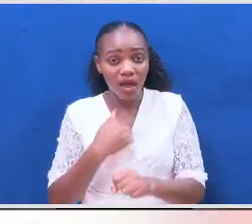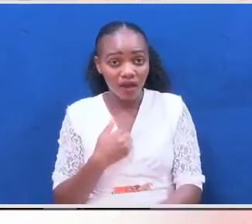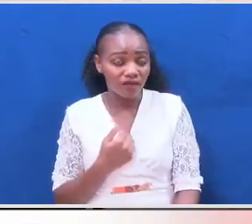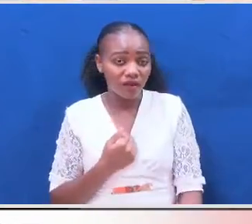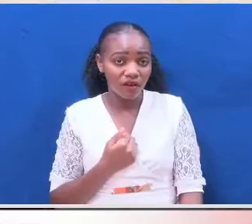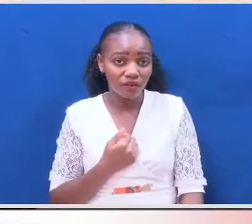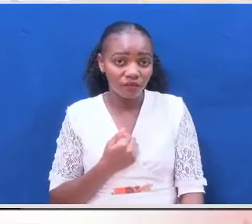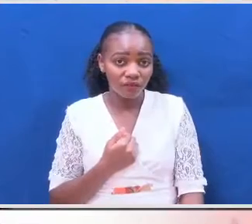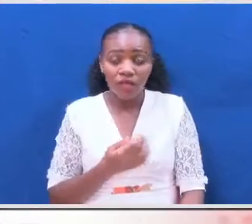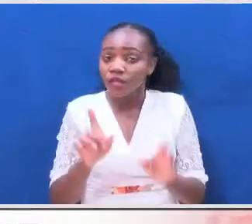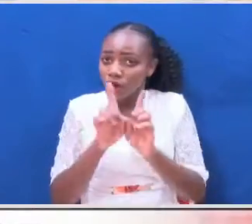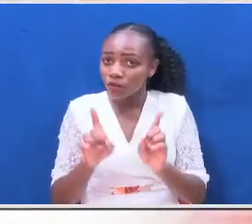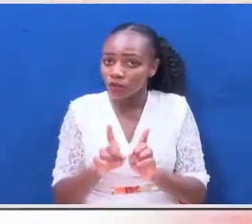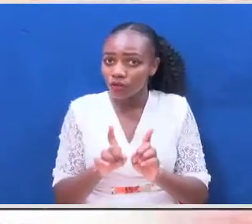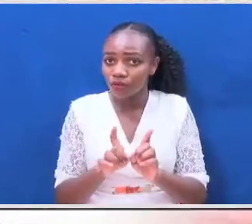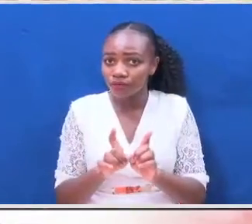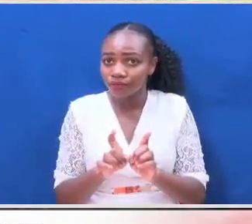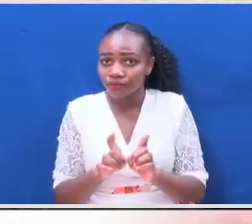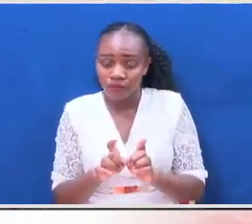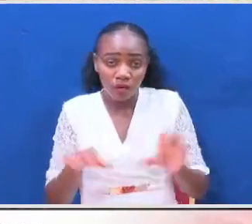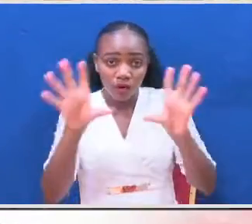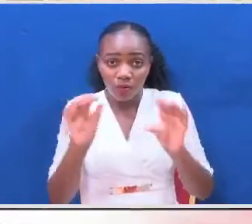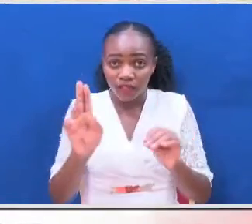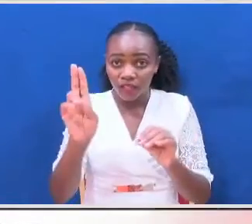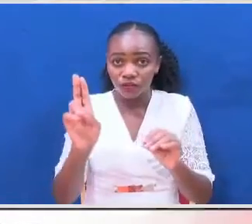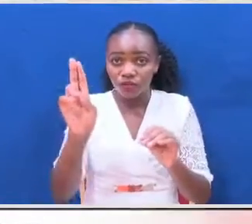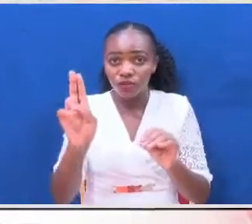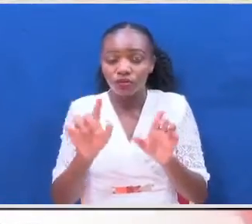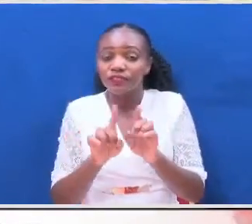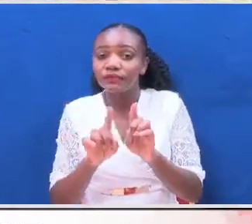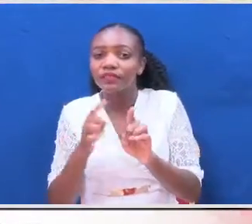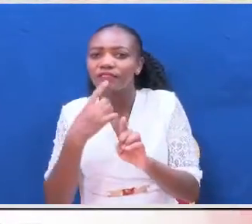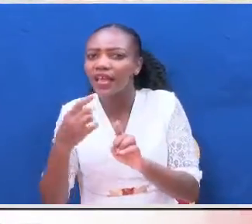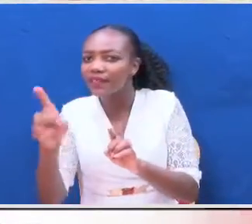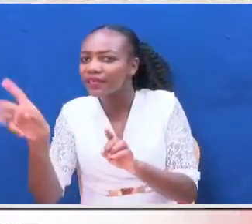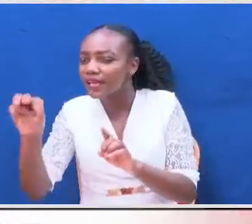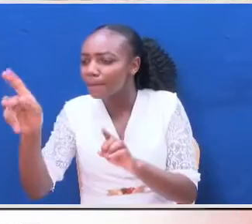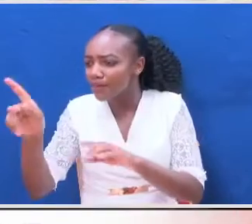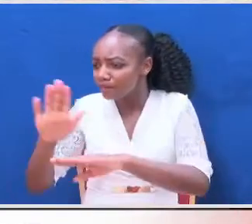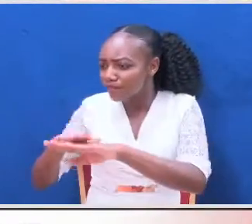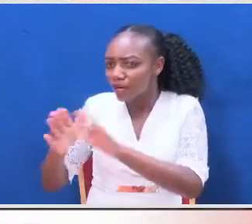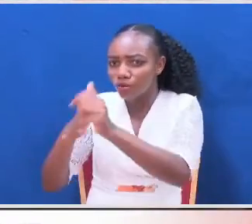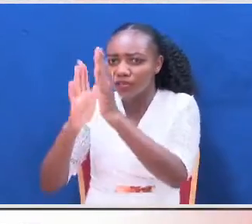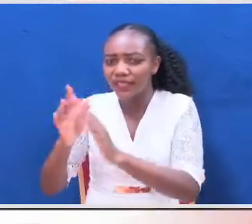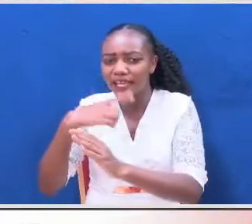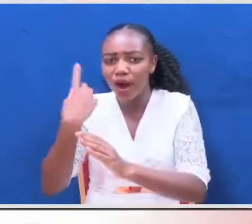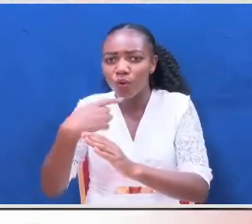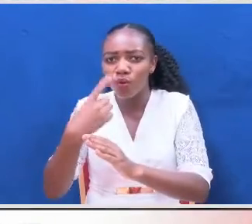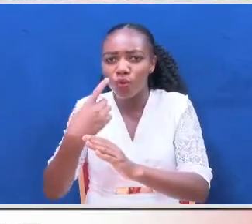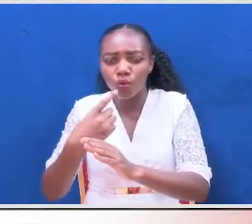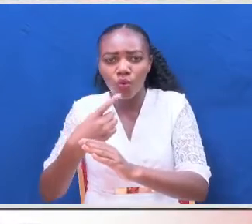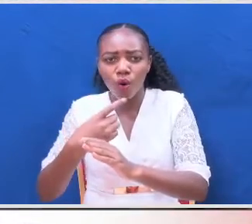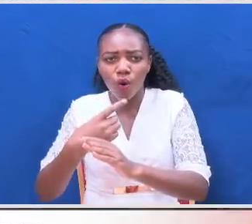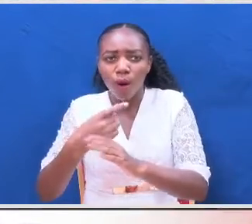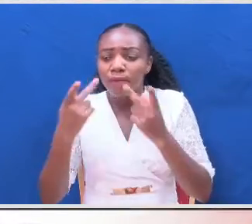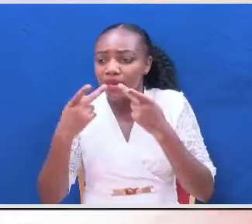corona. Kwenye salamu zake za rambirambi, Rais Uhuru Kenyatta amemtaja Koinange kama kiongozi aliyetegemewa na aliyezingatia